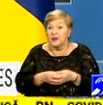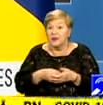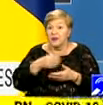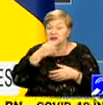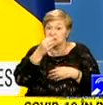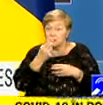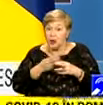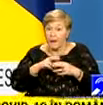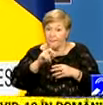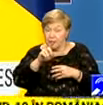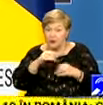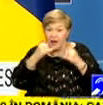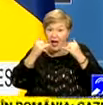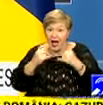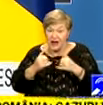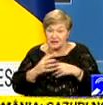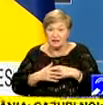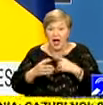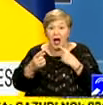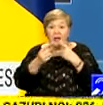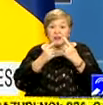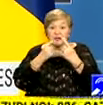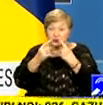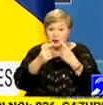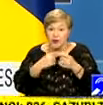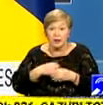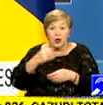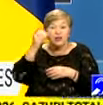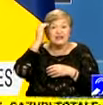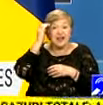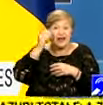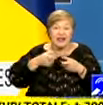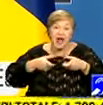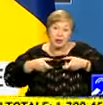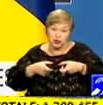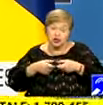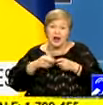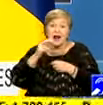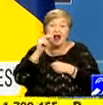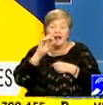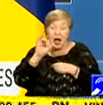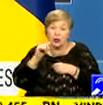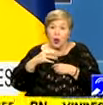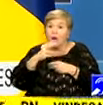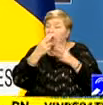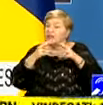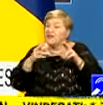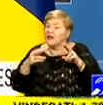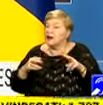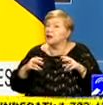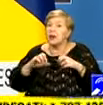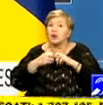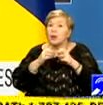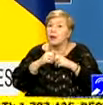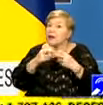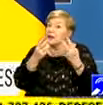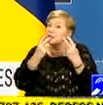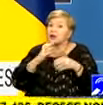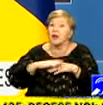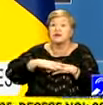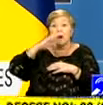menționez că astăzi am discutat cu secretarul general numeroase probleme de importanță